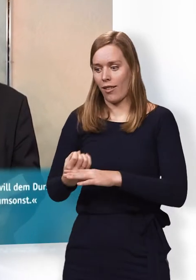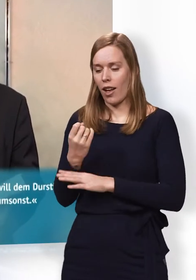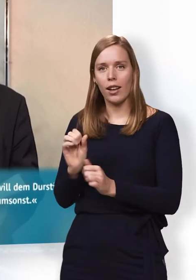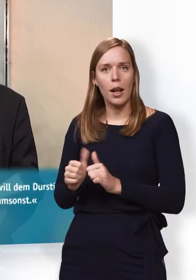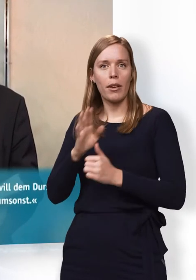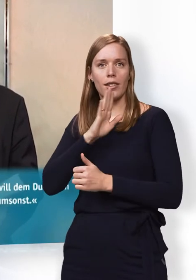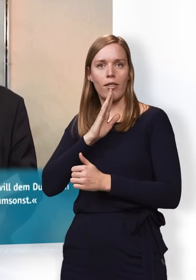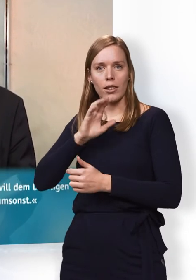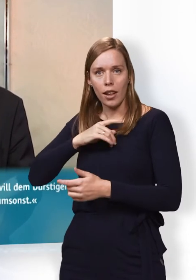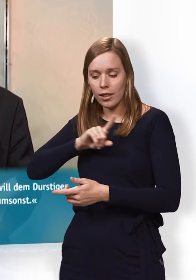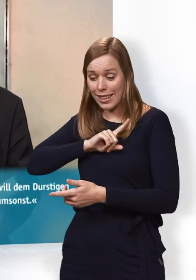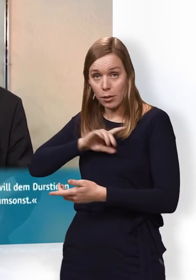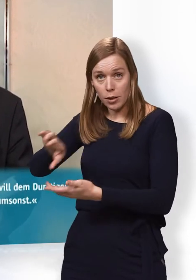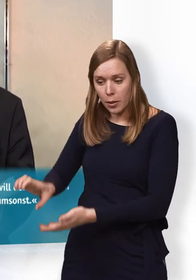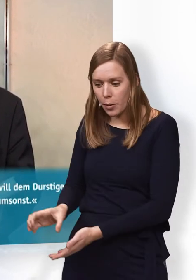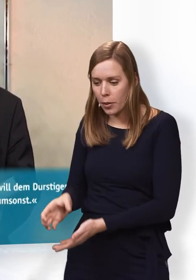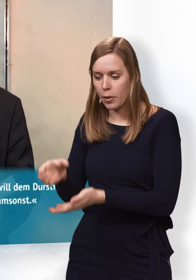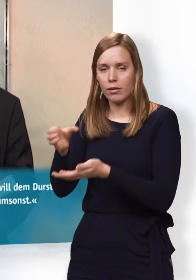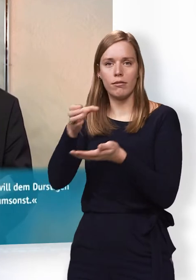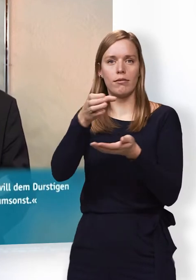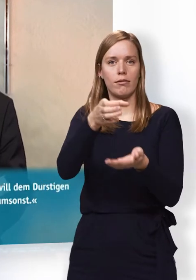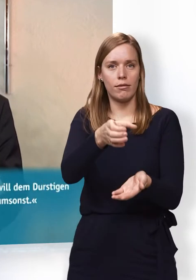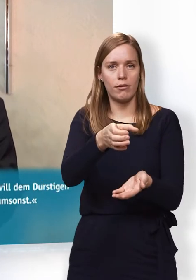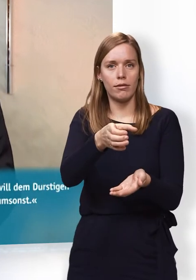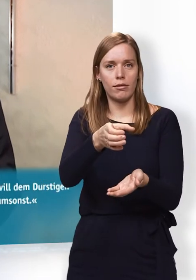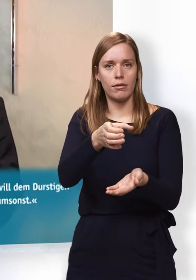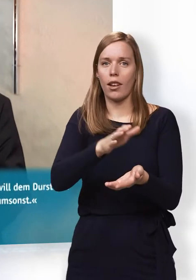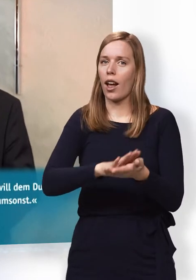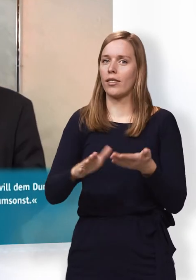Wassers umsonst.